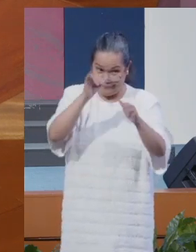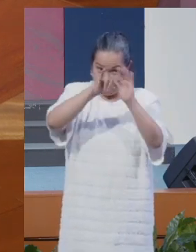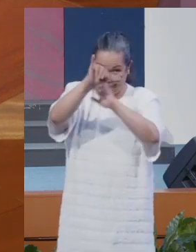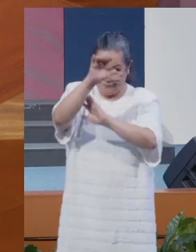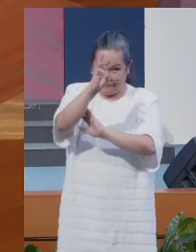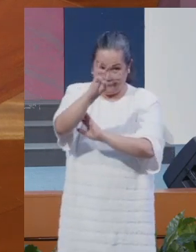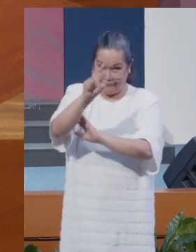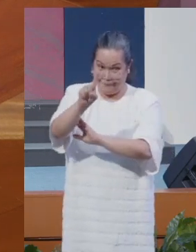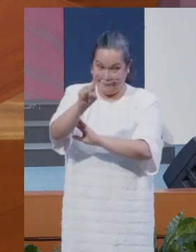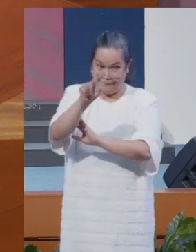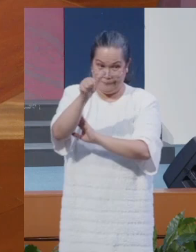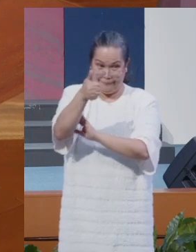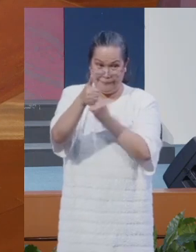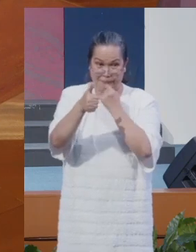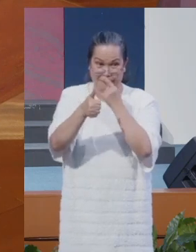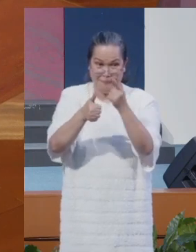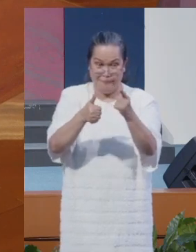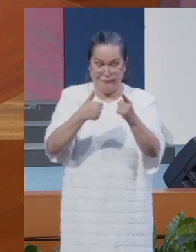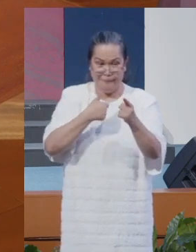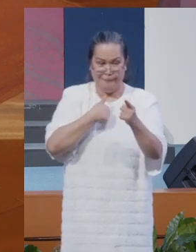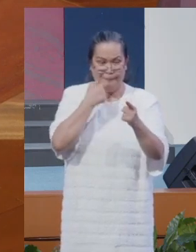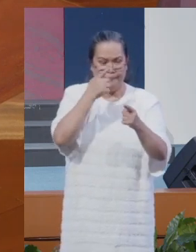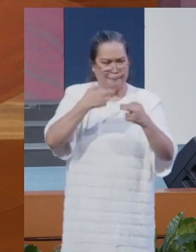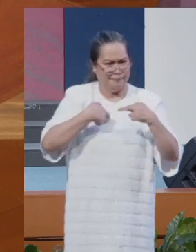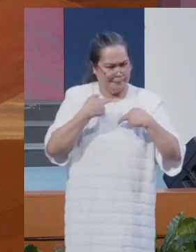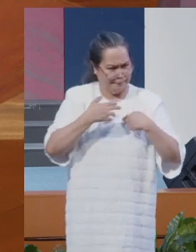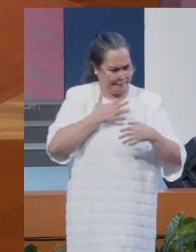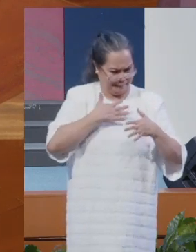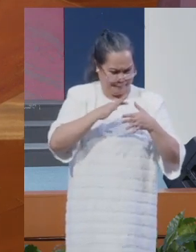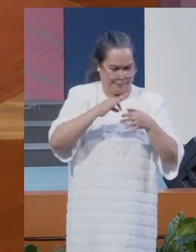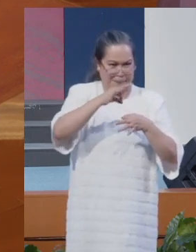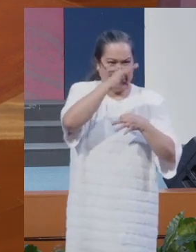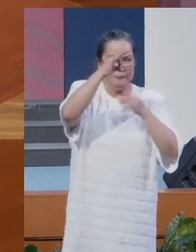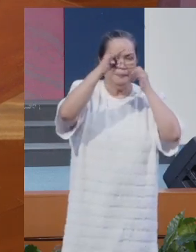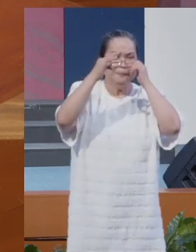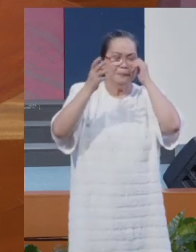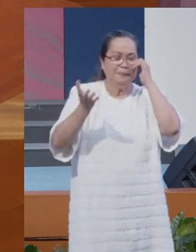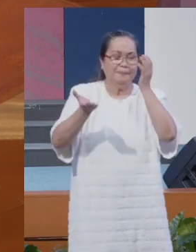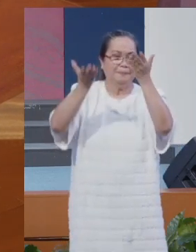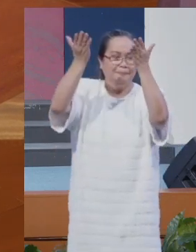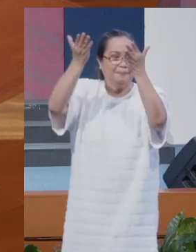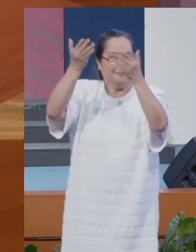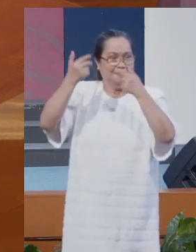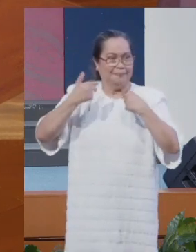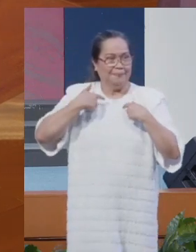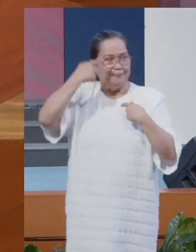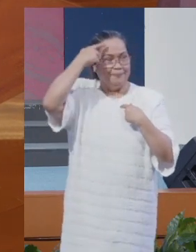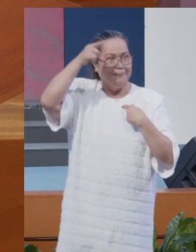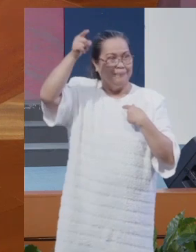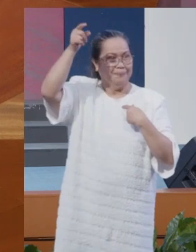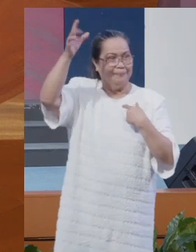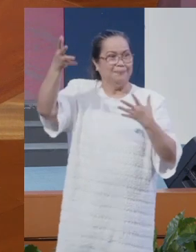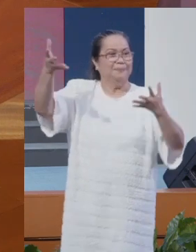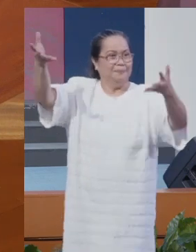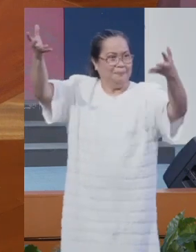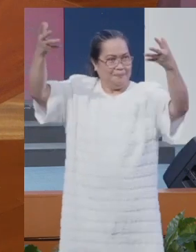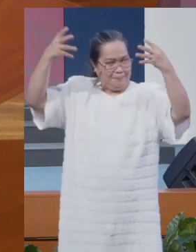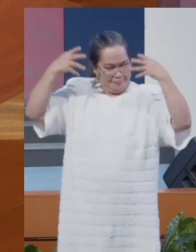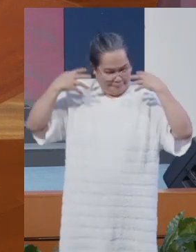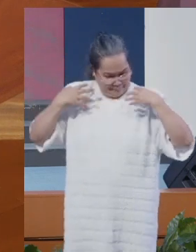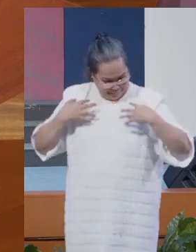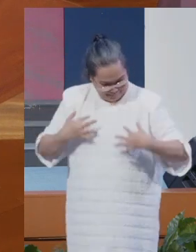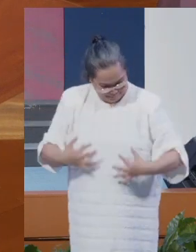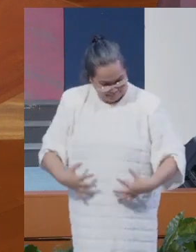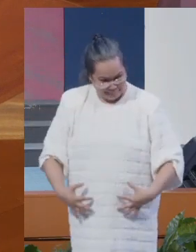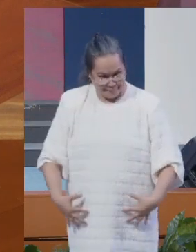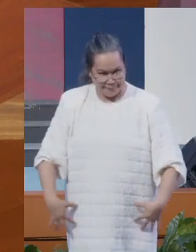61:10, ang sabi ron, I will greatly rejoice in the Lord. My soul shall exult in my God, for He has clothed me